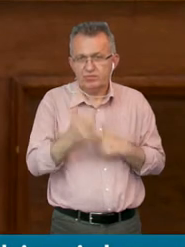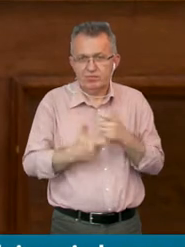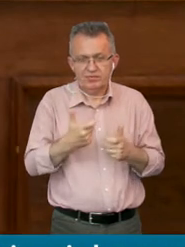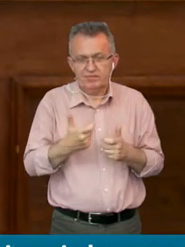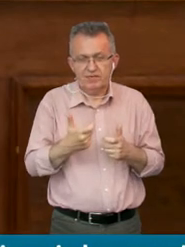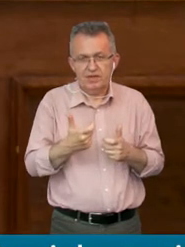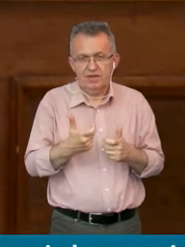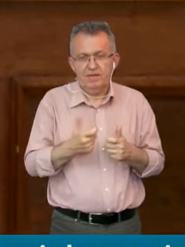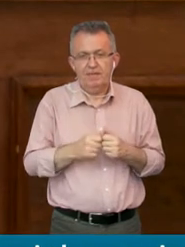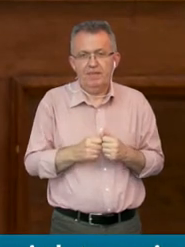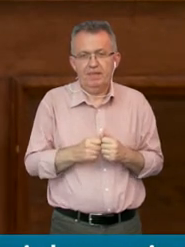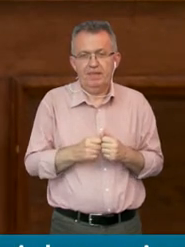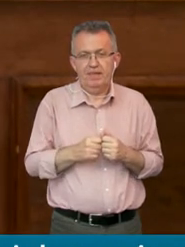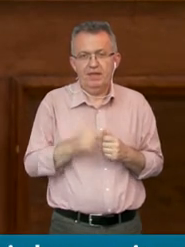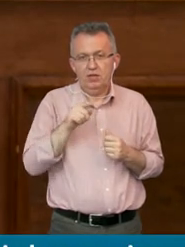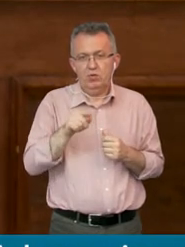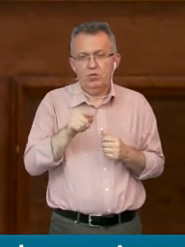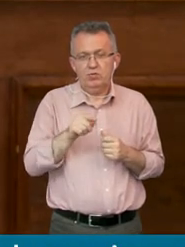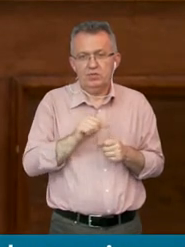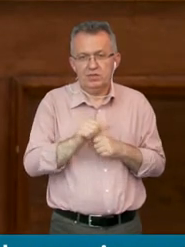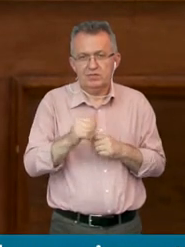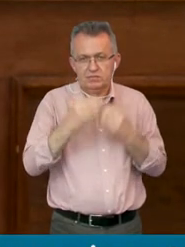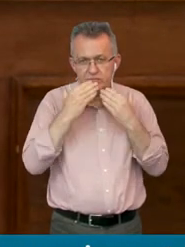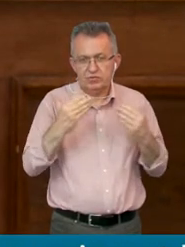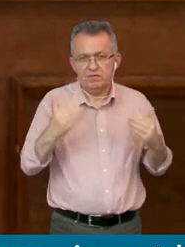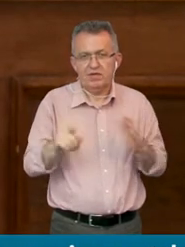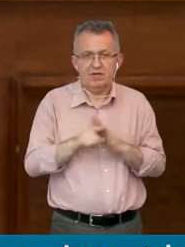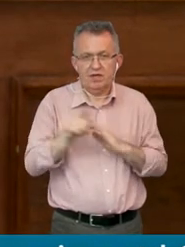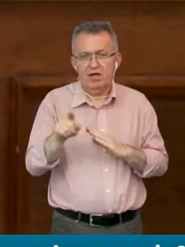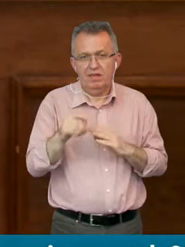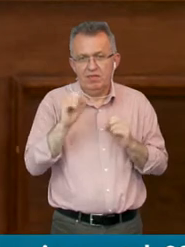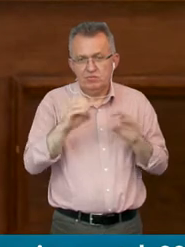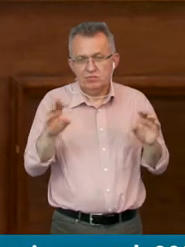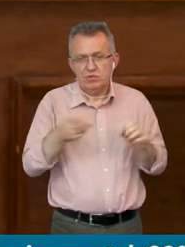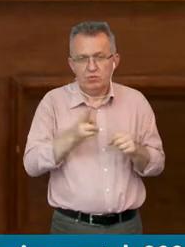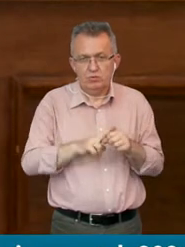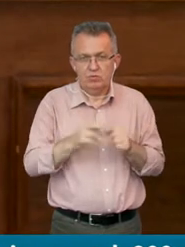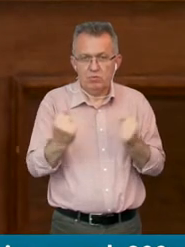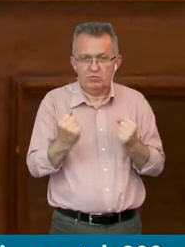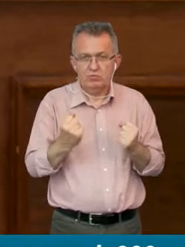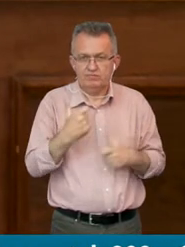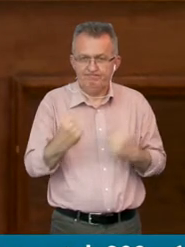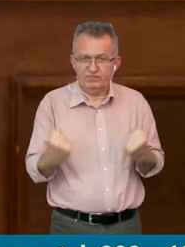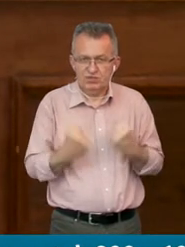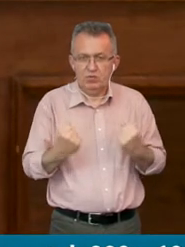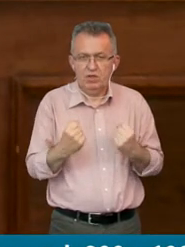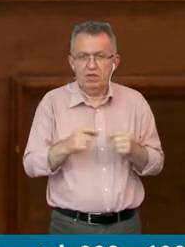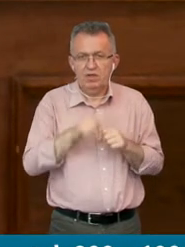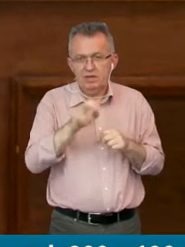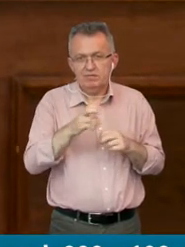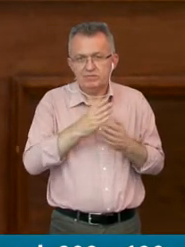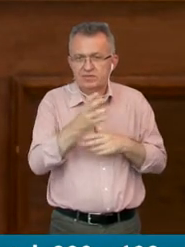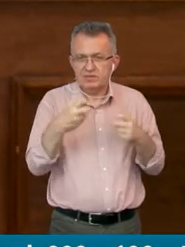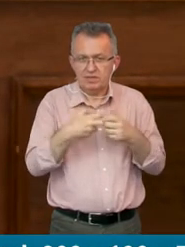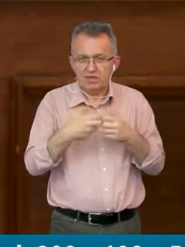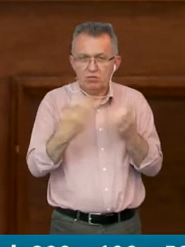radzili i tutaj jest ogromne podziękowania dla nauczycieli, którzy mocno się zaangażowali w proces zdalnej edukacji,